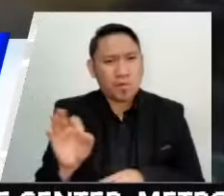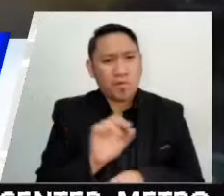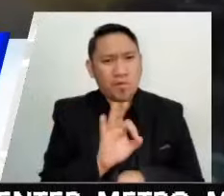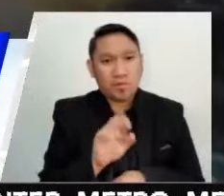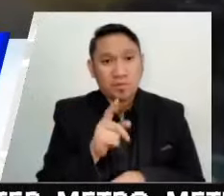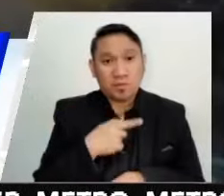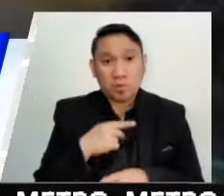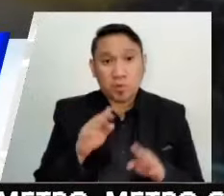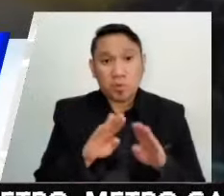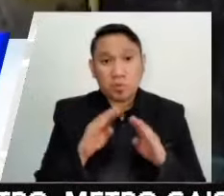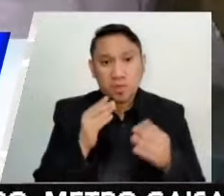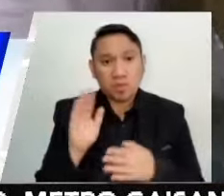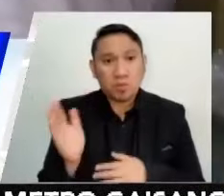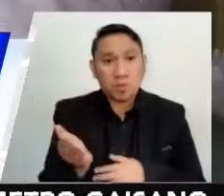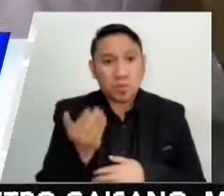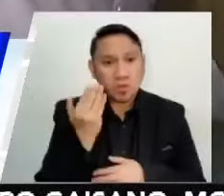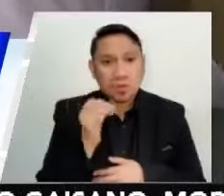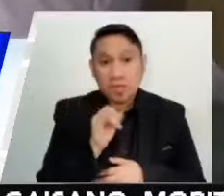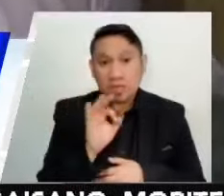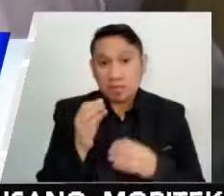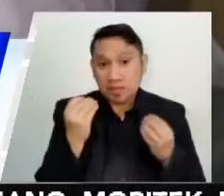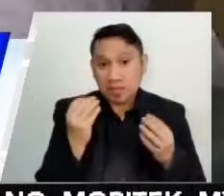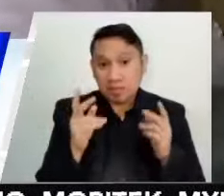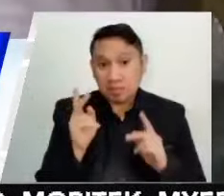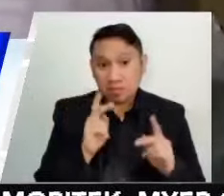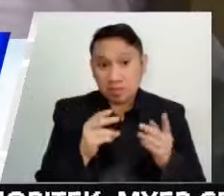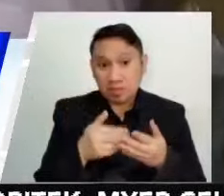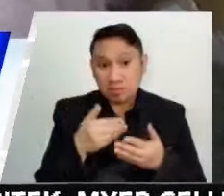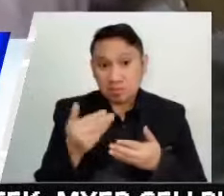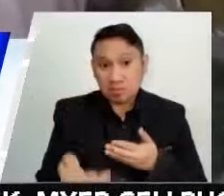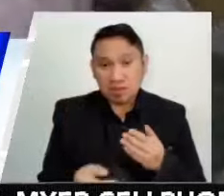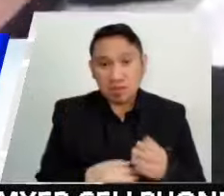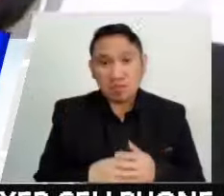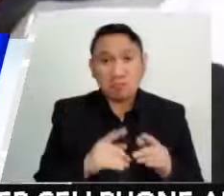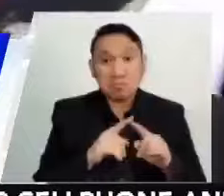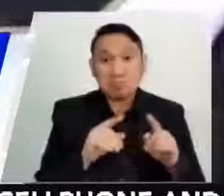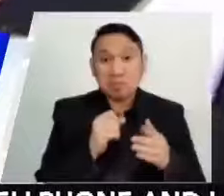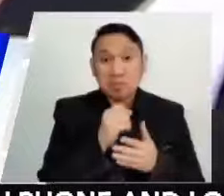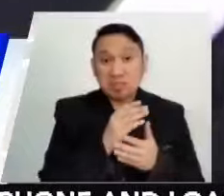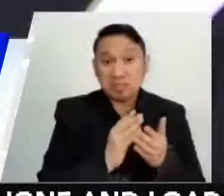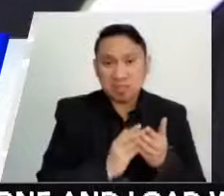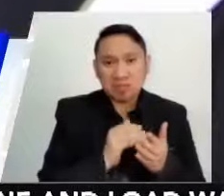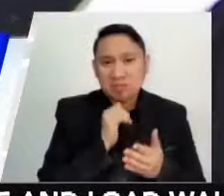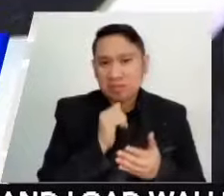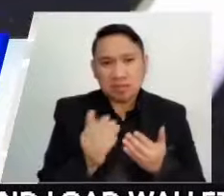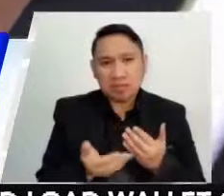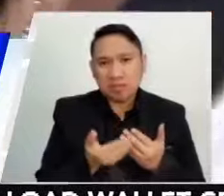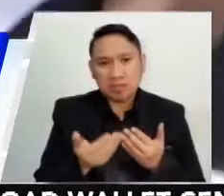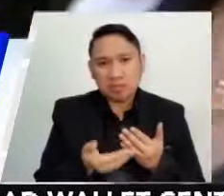muna namin. Binubuksan na lang namin pag umaga, pag maraming nabili. Pero para sa ilan, hindi ganun kadali magbawas ng gamit